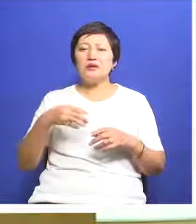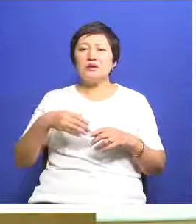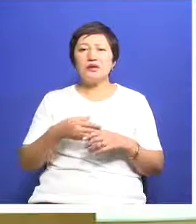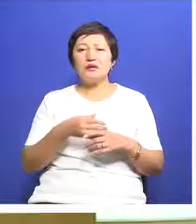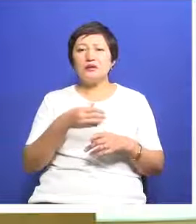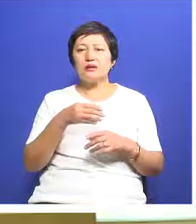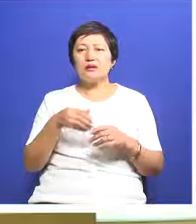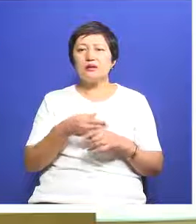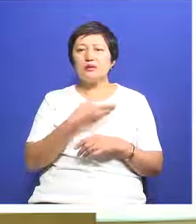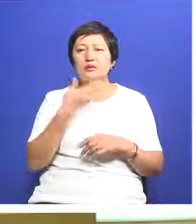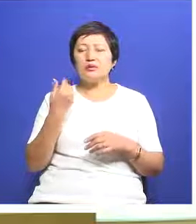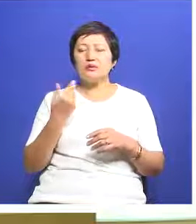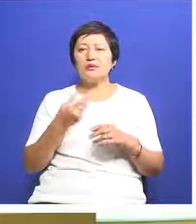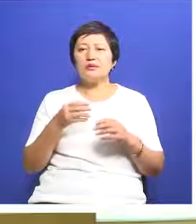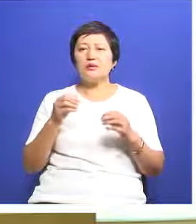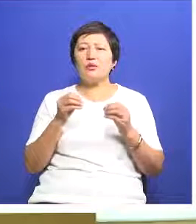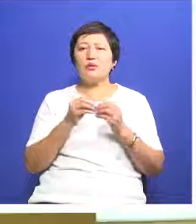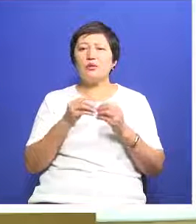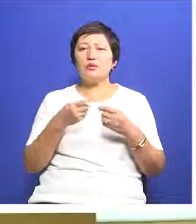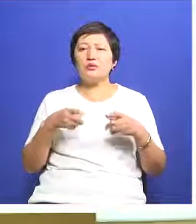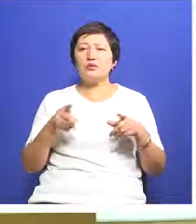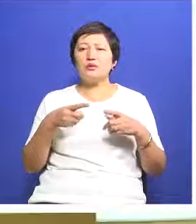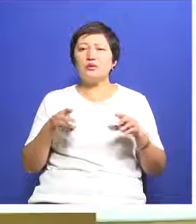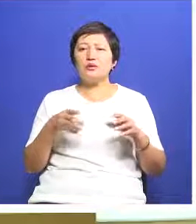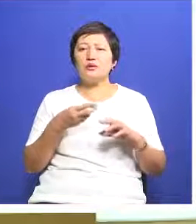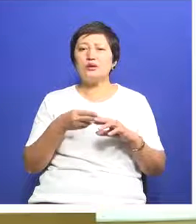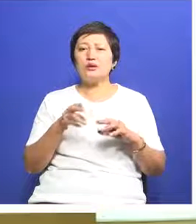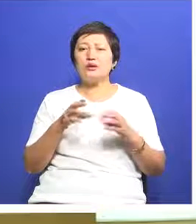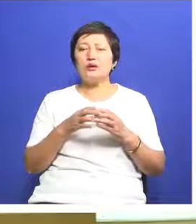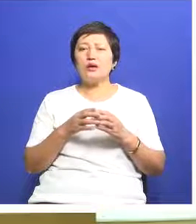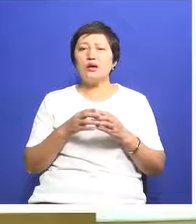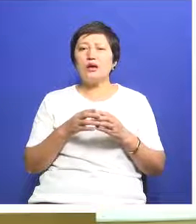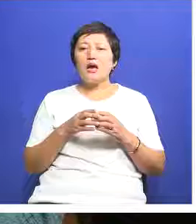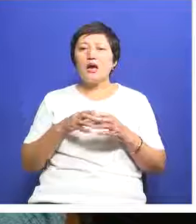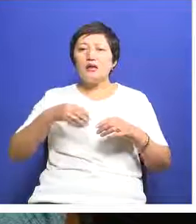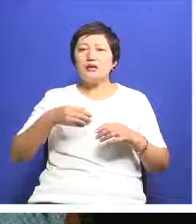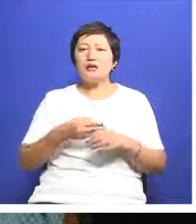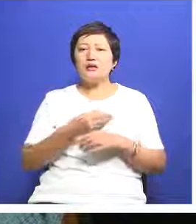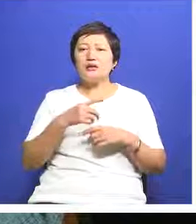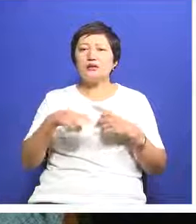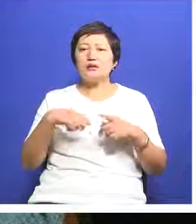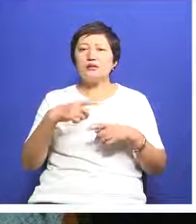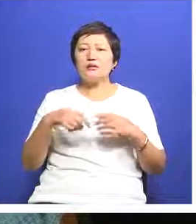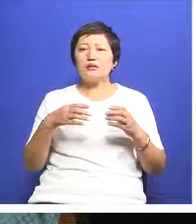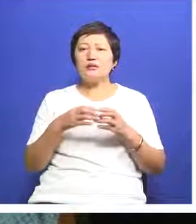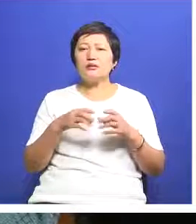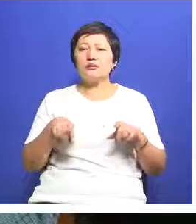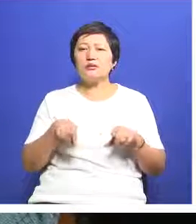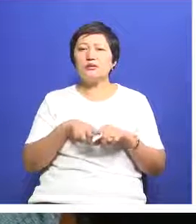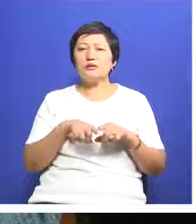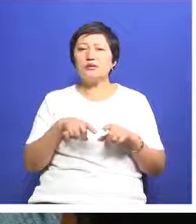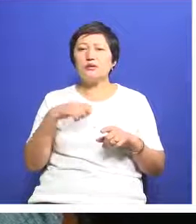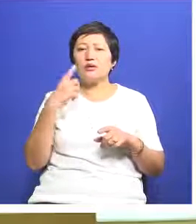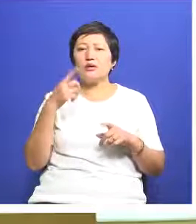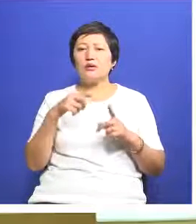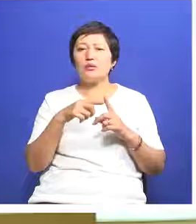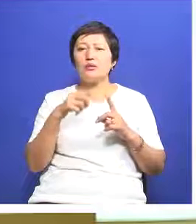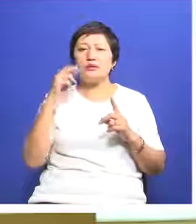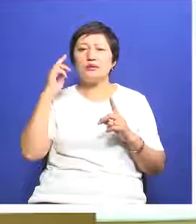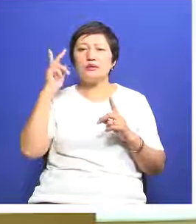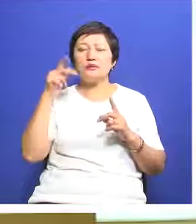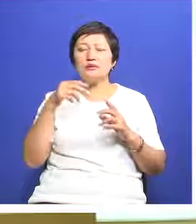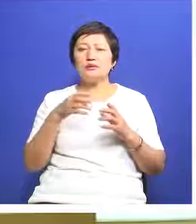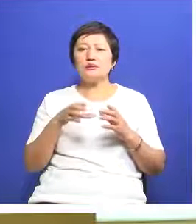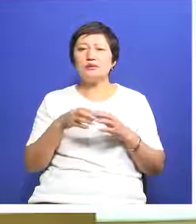қой. Соған бір 10 түрлі жаңа бір кәсіпкерлік нысаны қосылады деген ойдамыз.